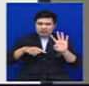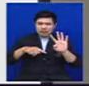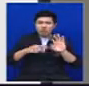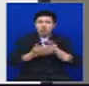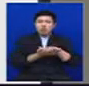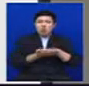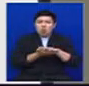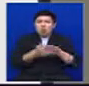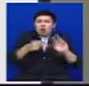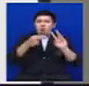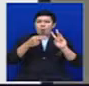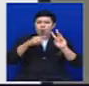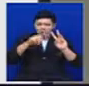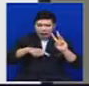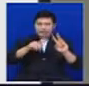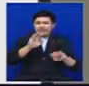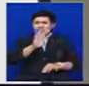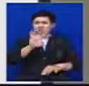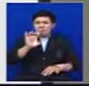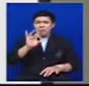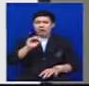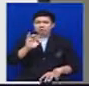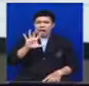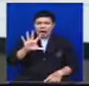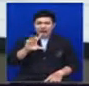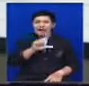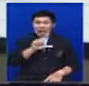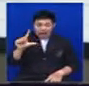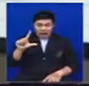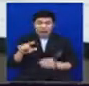ขออภัยค่ะกว่า 6,485 ล้านบ